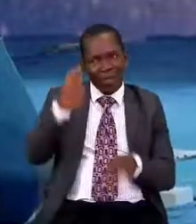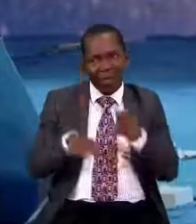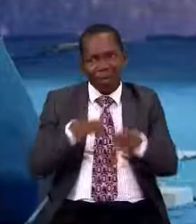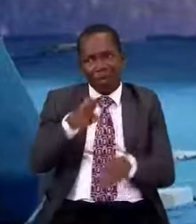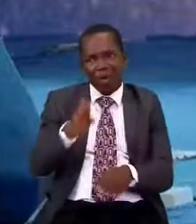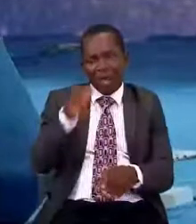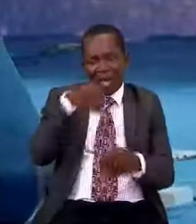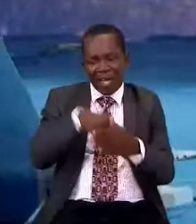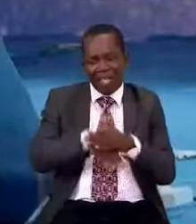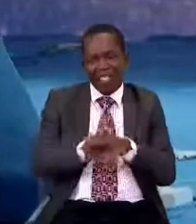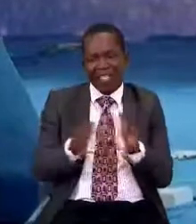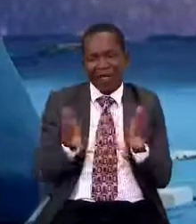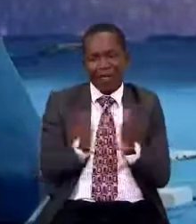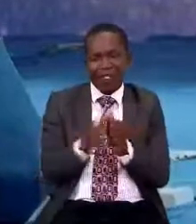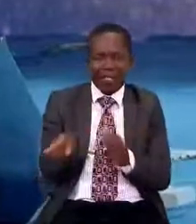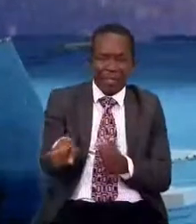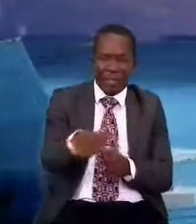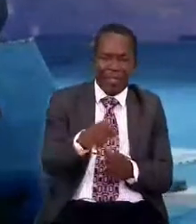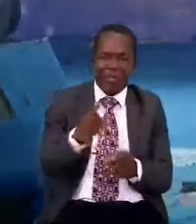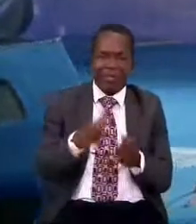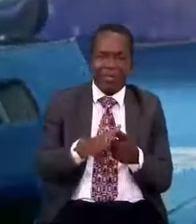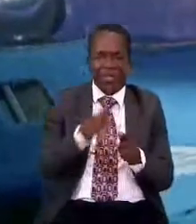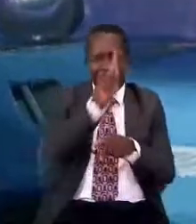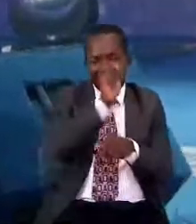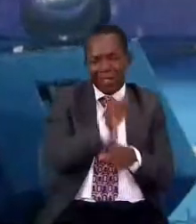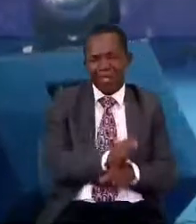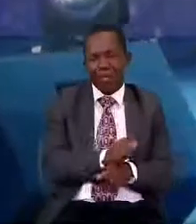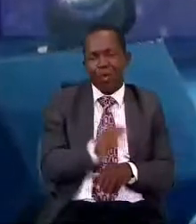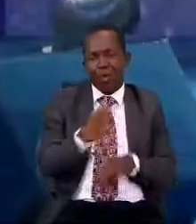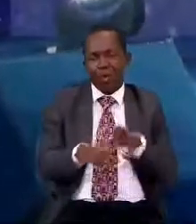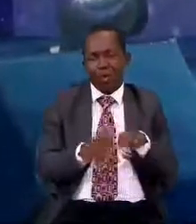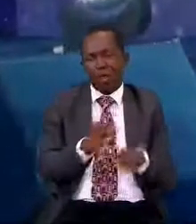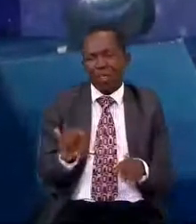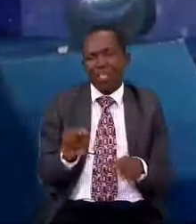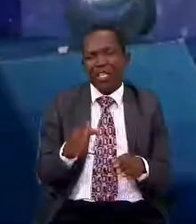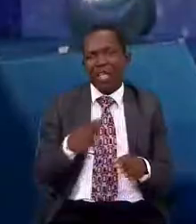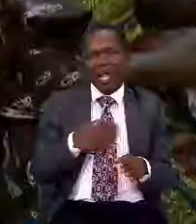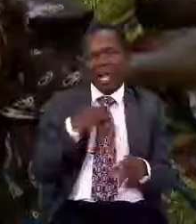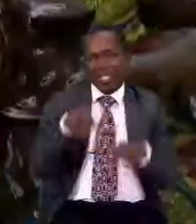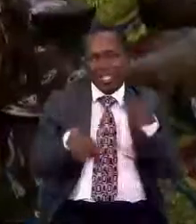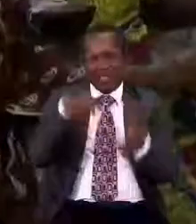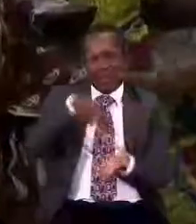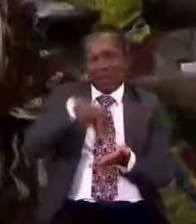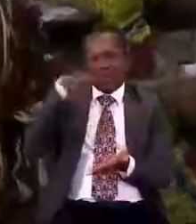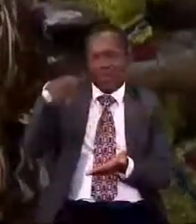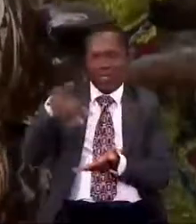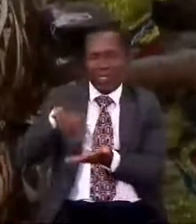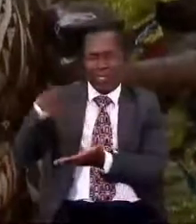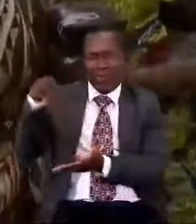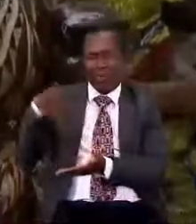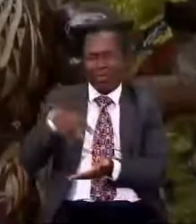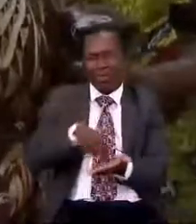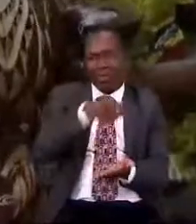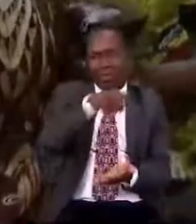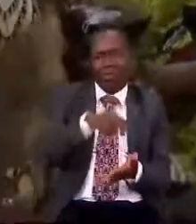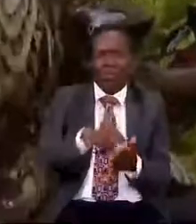marchant, sautant. Il n'a pas fui et rentré à la maison. Et louant